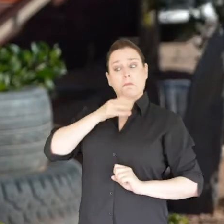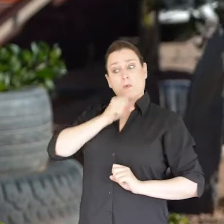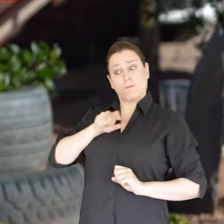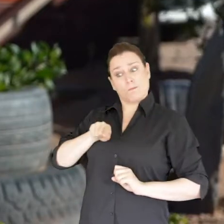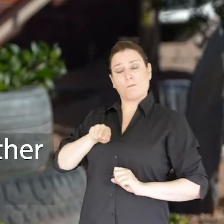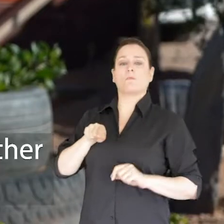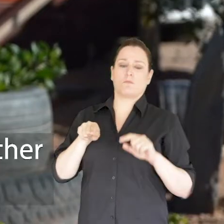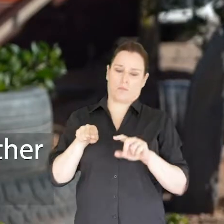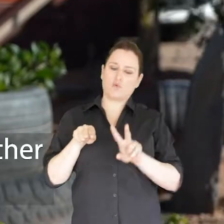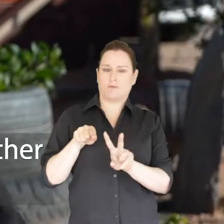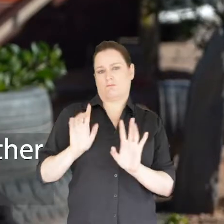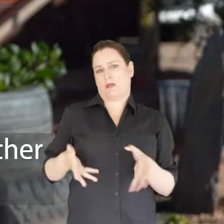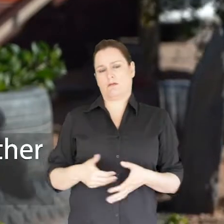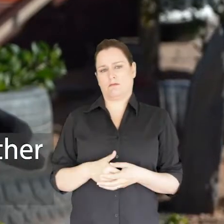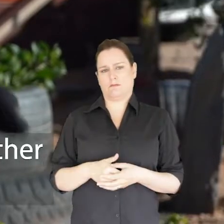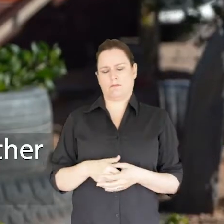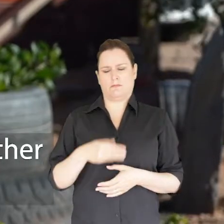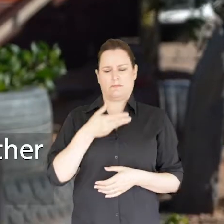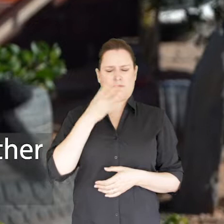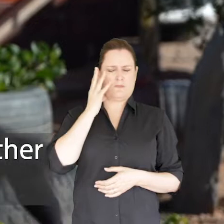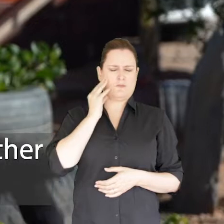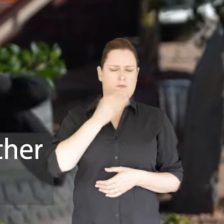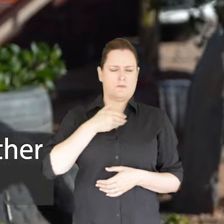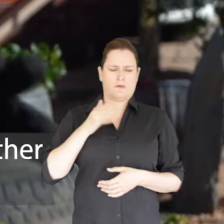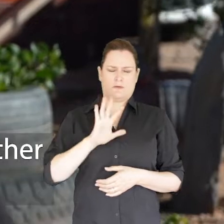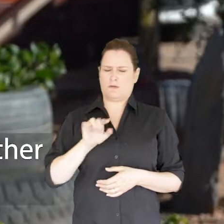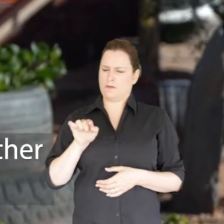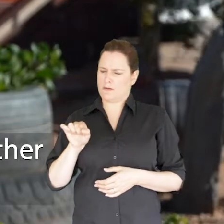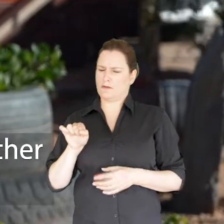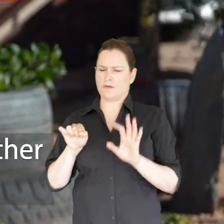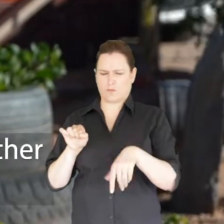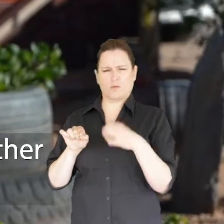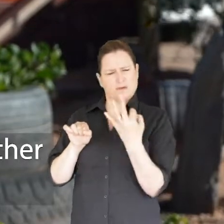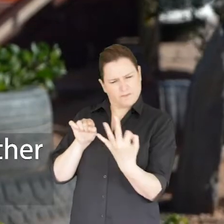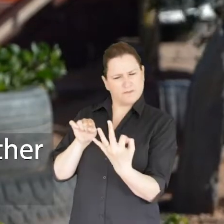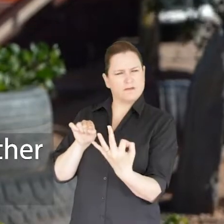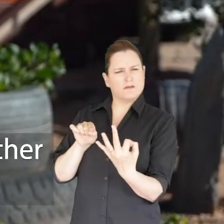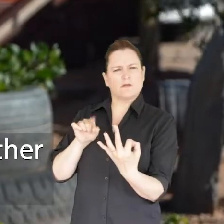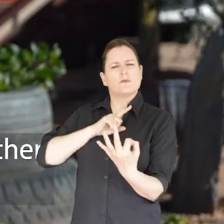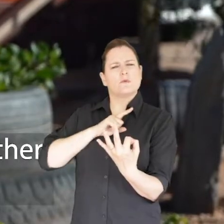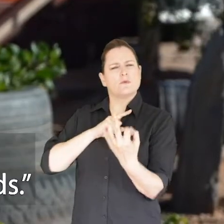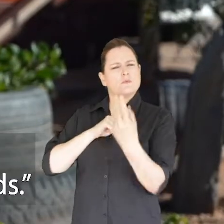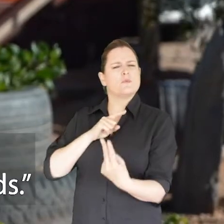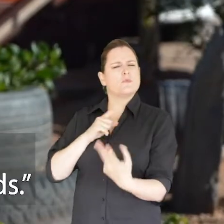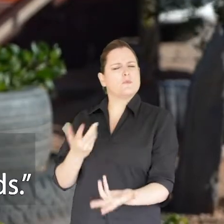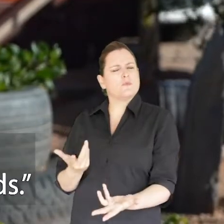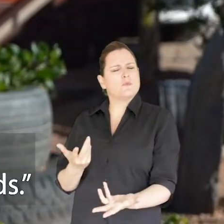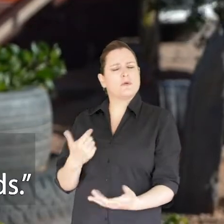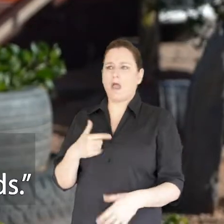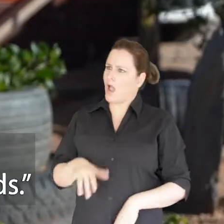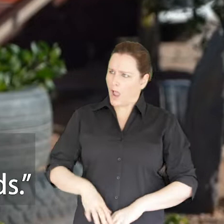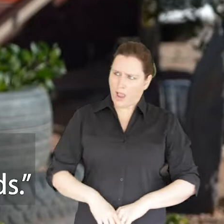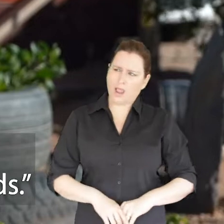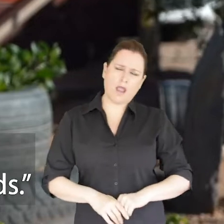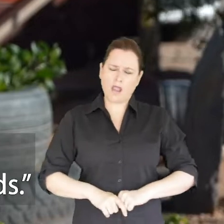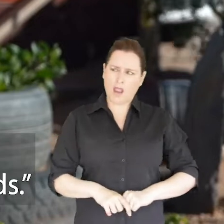ma. Sê, ouma, nee, my kind, sy kind is, die bok is een drielingbok, waar is die ander lam? Ouma, die